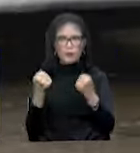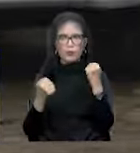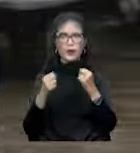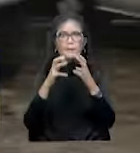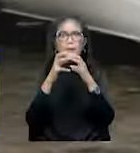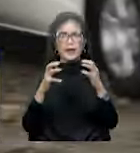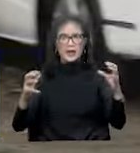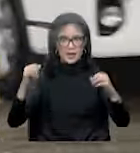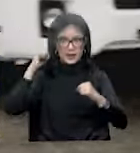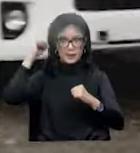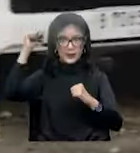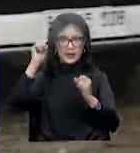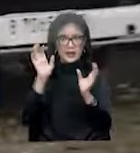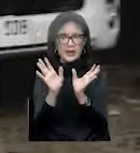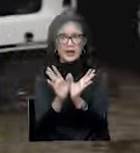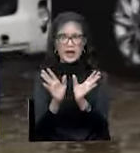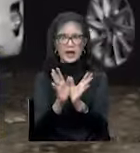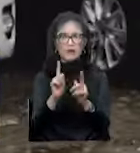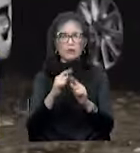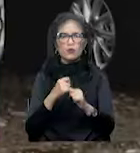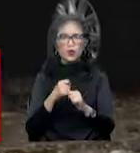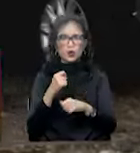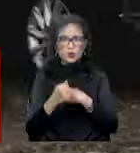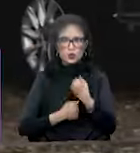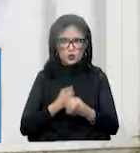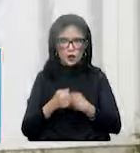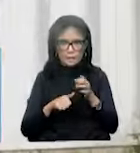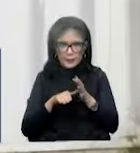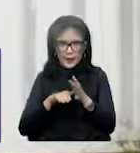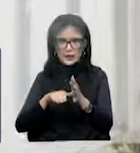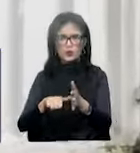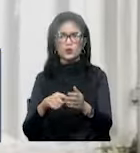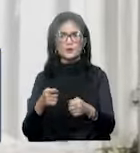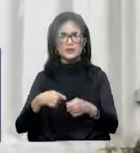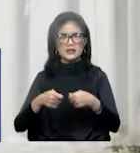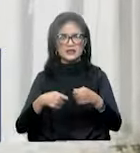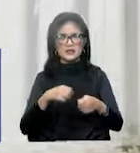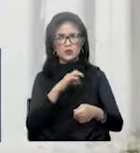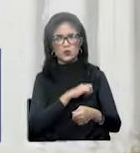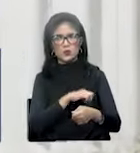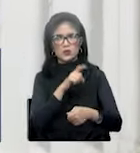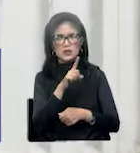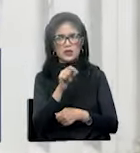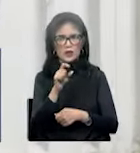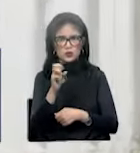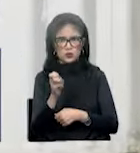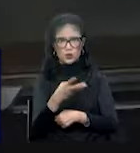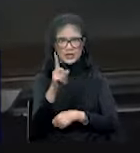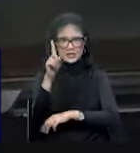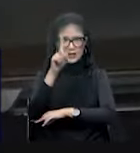di IKN membuat para pengusaha jasa rental mobil meraup omset ratusan juta rupiah per hari.